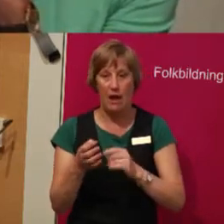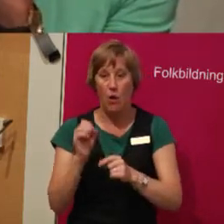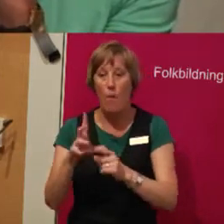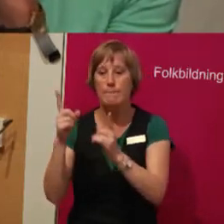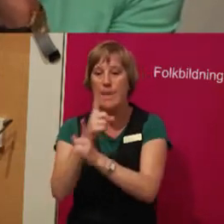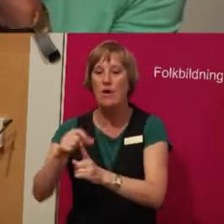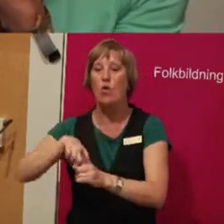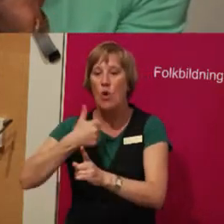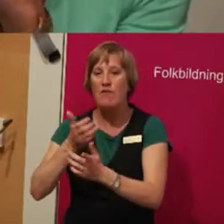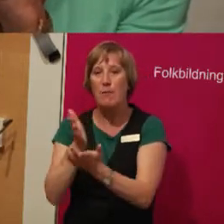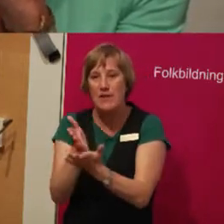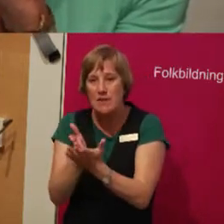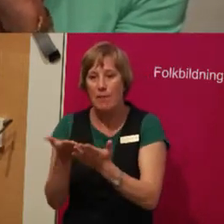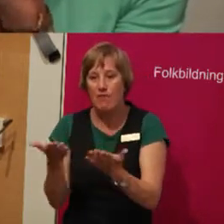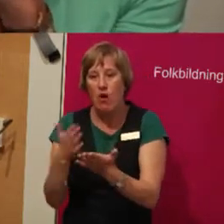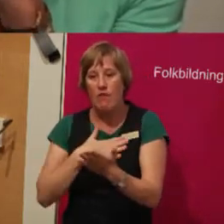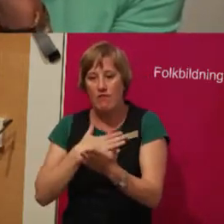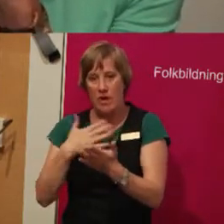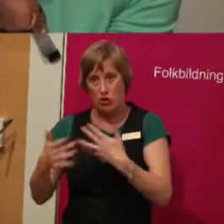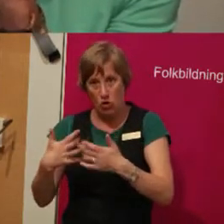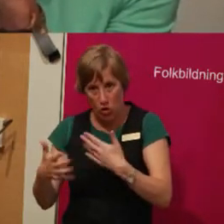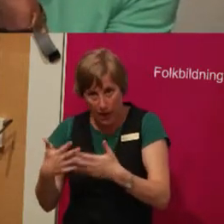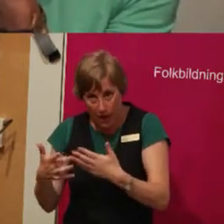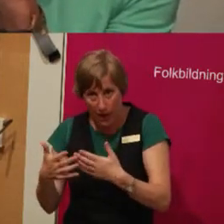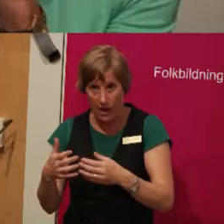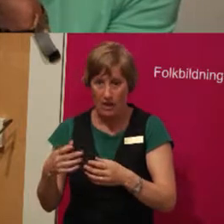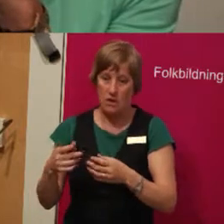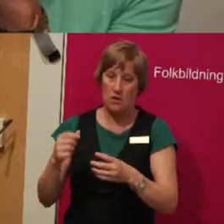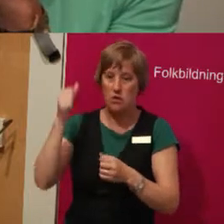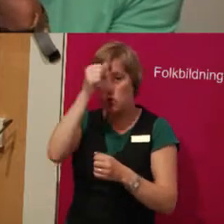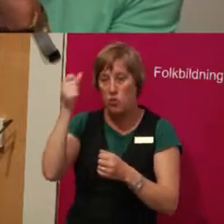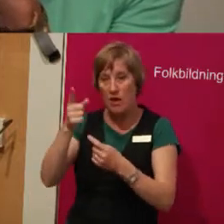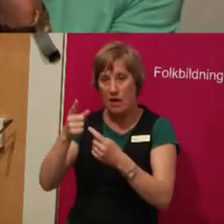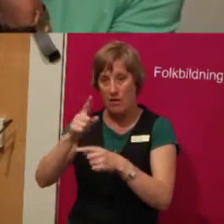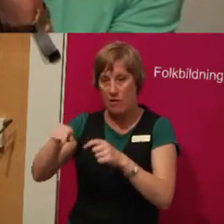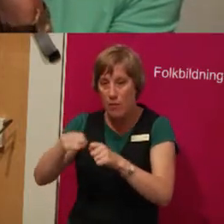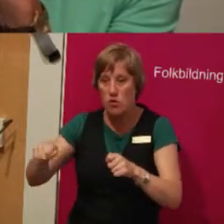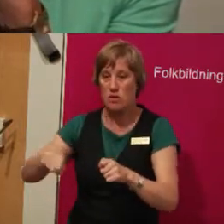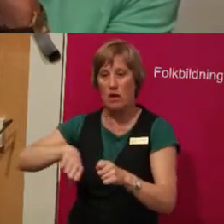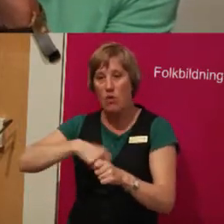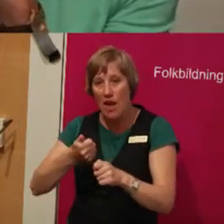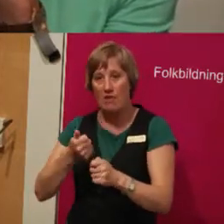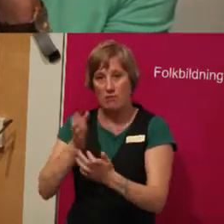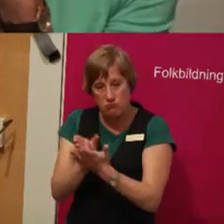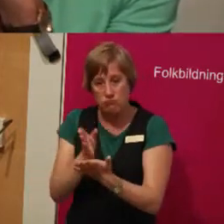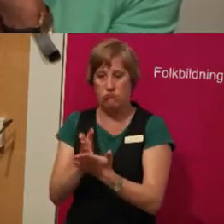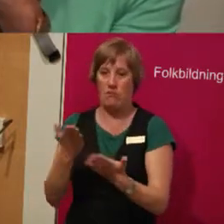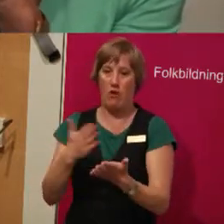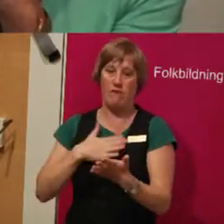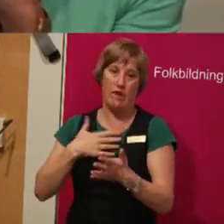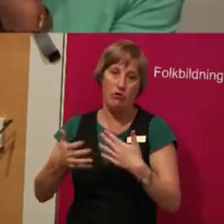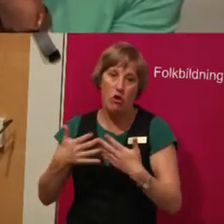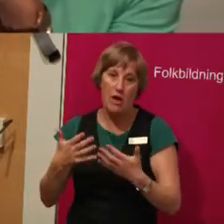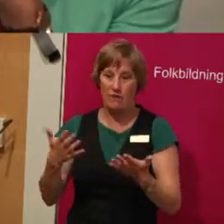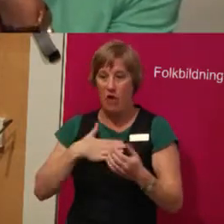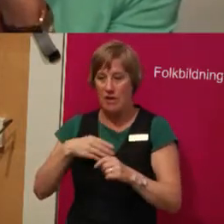bestämma vad det är man vill göra. Och att studieförbunden själva beslutar sig för utifrån vilken inriktning de har. Vad det är de vill välja att lägga